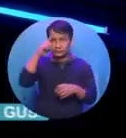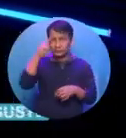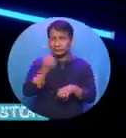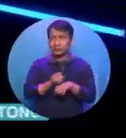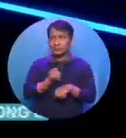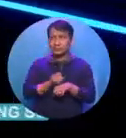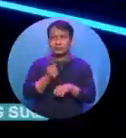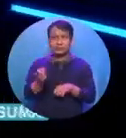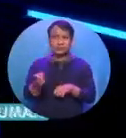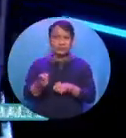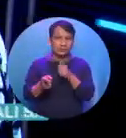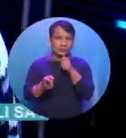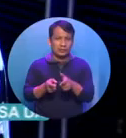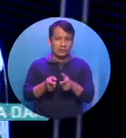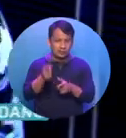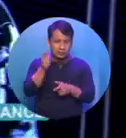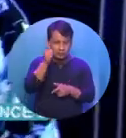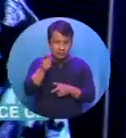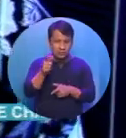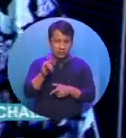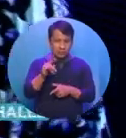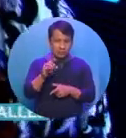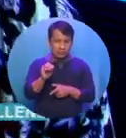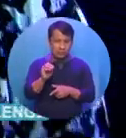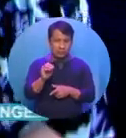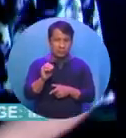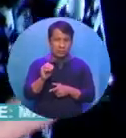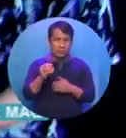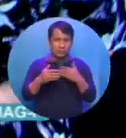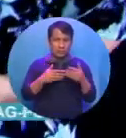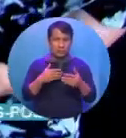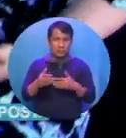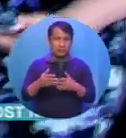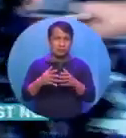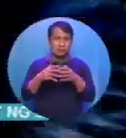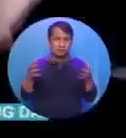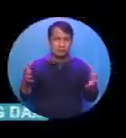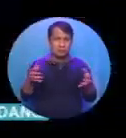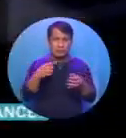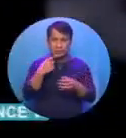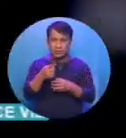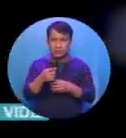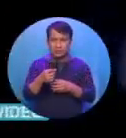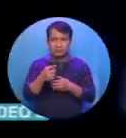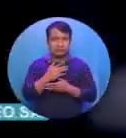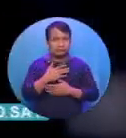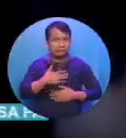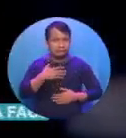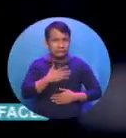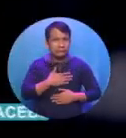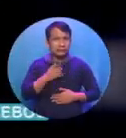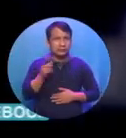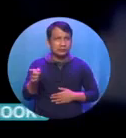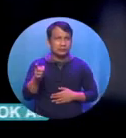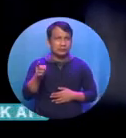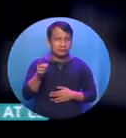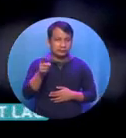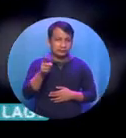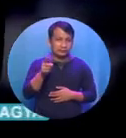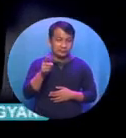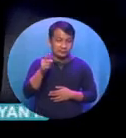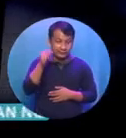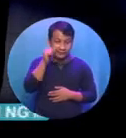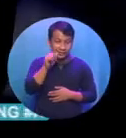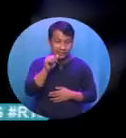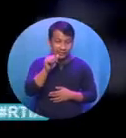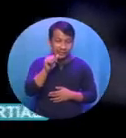na babae. Yan ang sabi ni Lito Bongalod. Sabi ni Anthony Bechara, sobrang mga Pinay, parang sabik siya sa Arabo. Aba, grabe